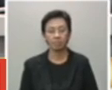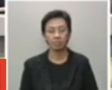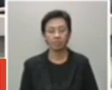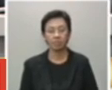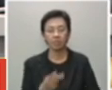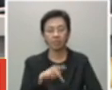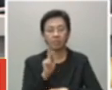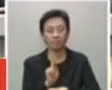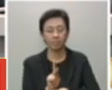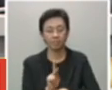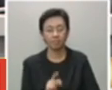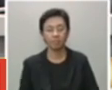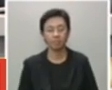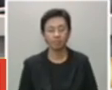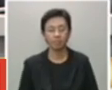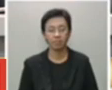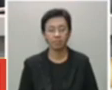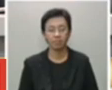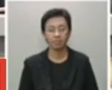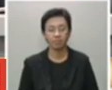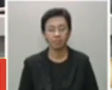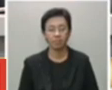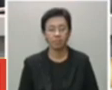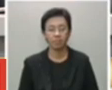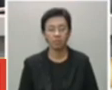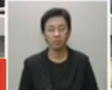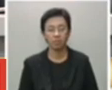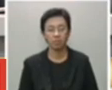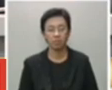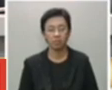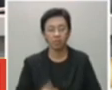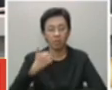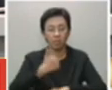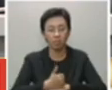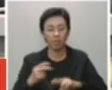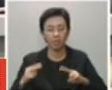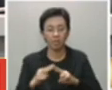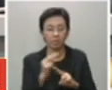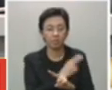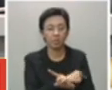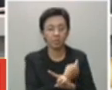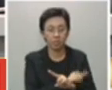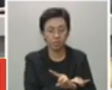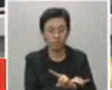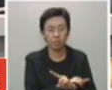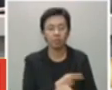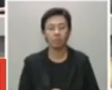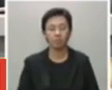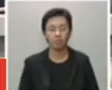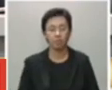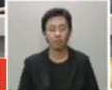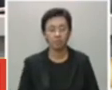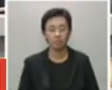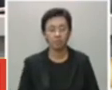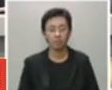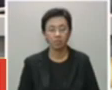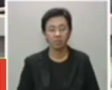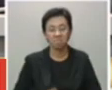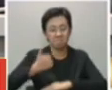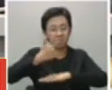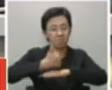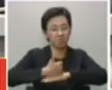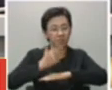ท่านประธานผู้บริหารกระทรวงสาธารณสุขระดับสูงปรี๊ดนะฮ